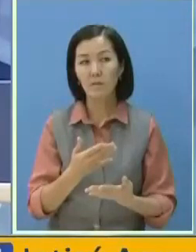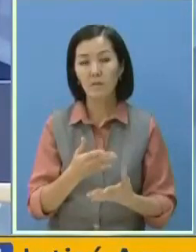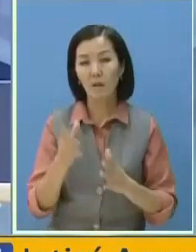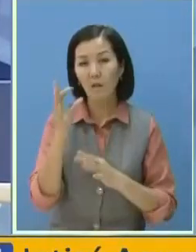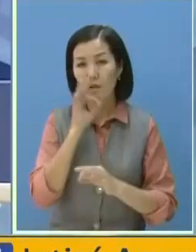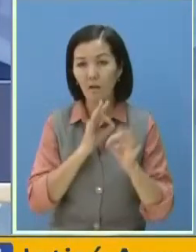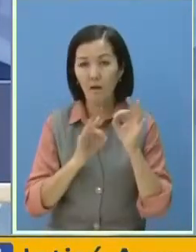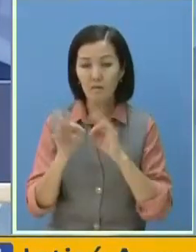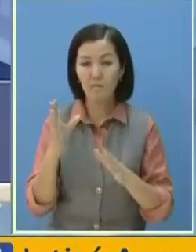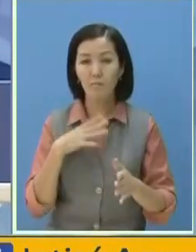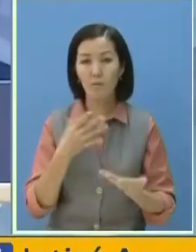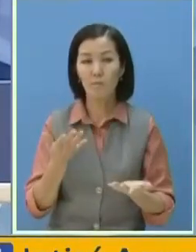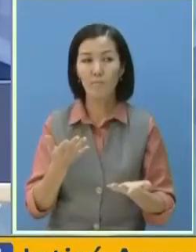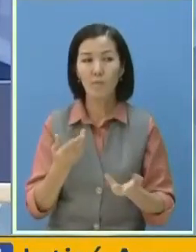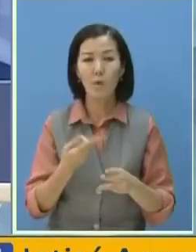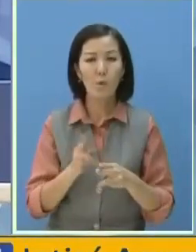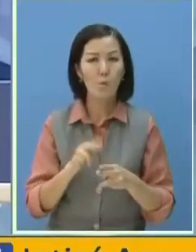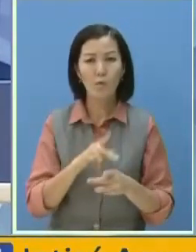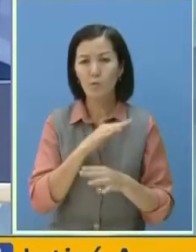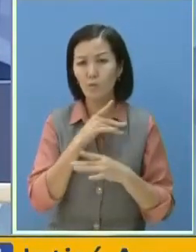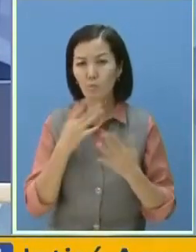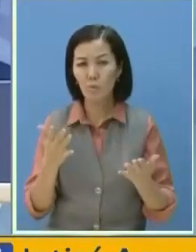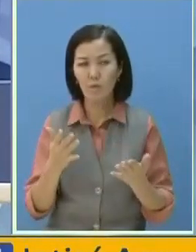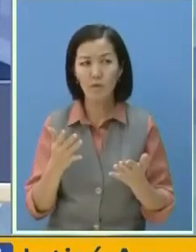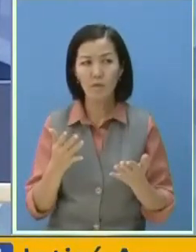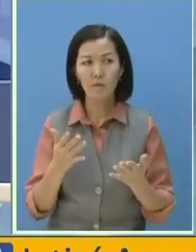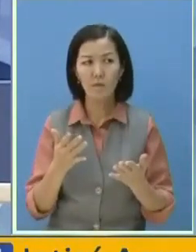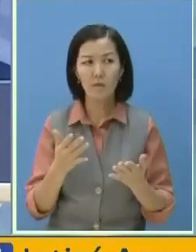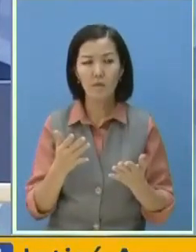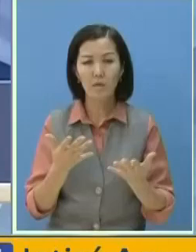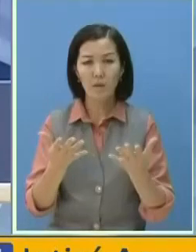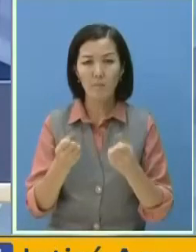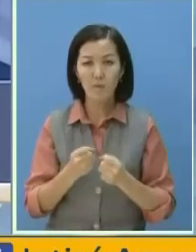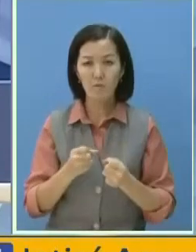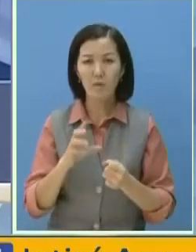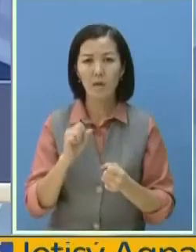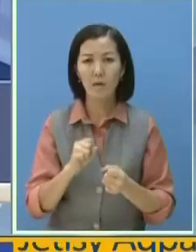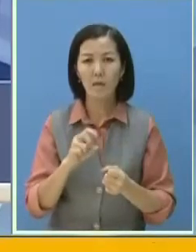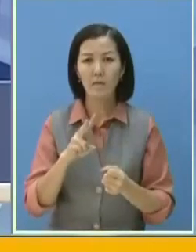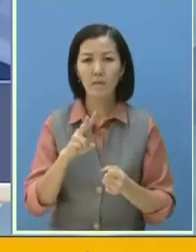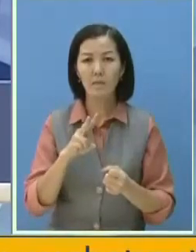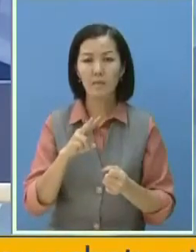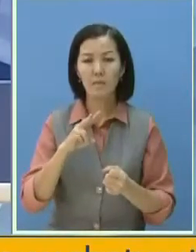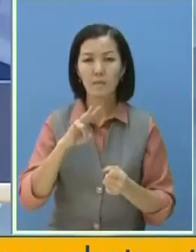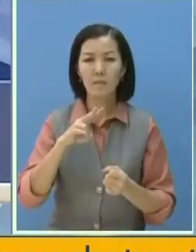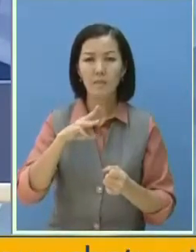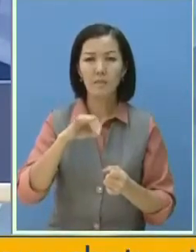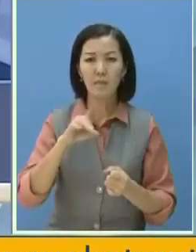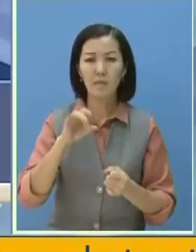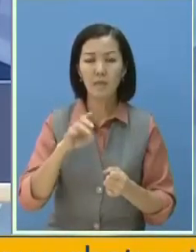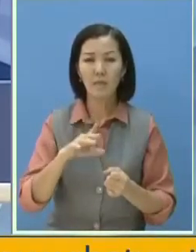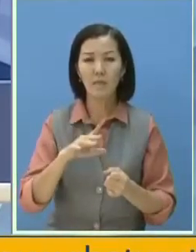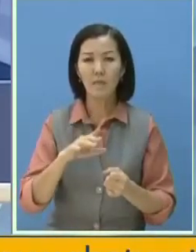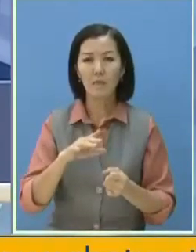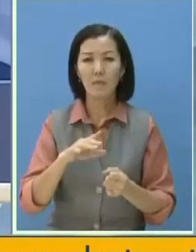лекарства. Да? То есть очень много по жизни мы получаем этих антигенов, да, на которые у нас вырабатываются антитела.